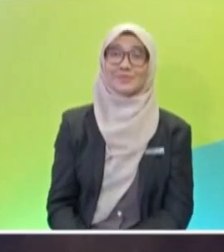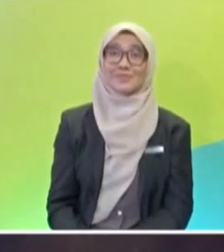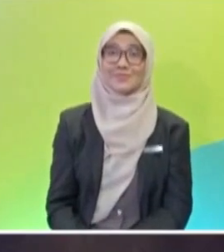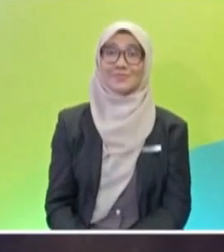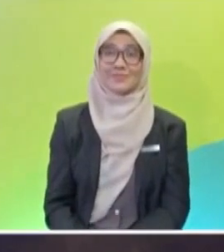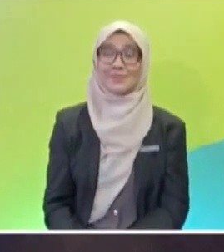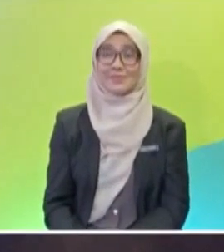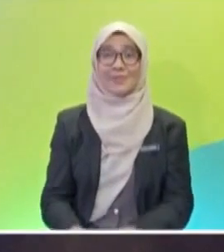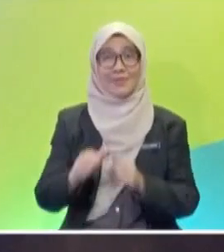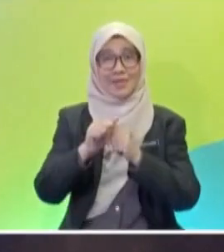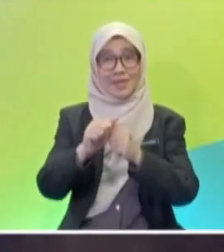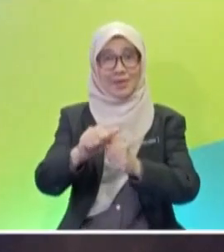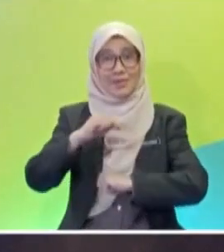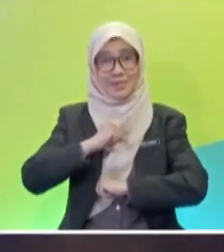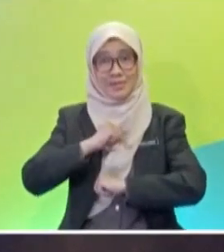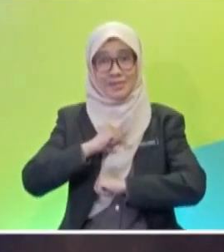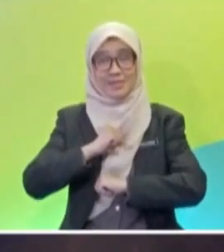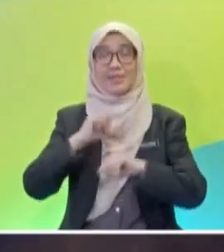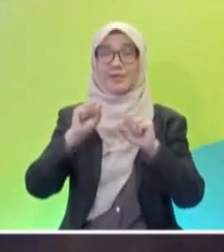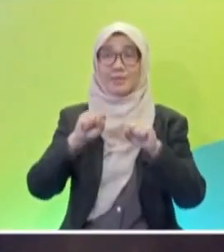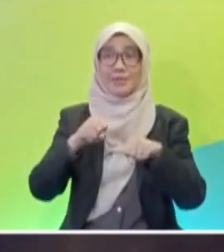hati saya cantik